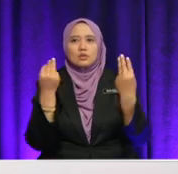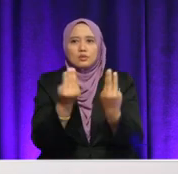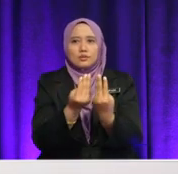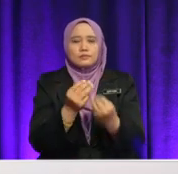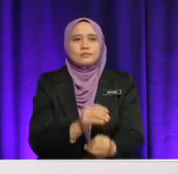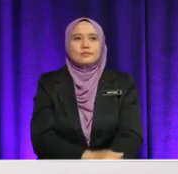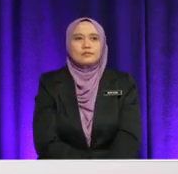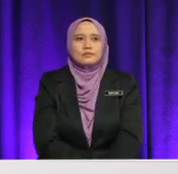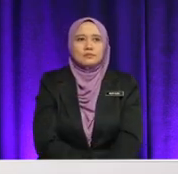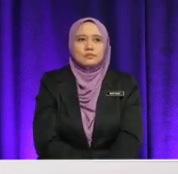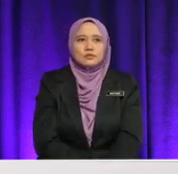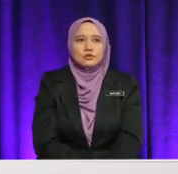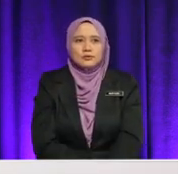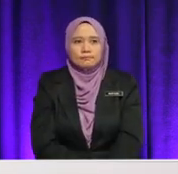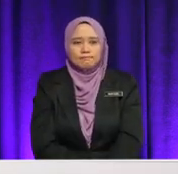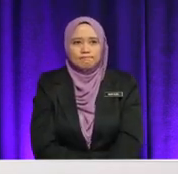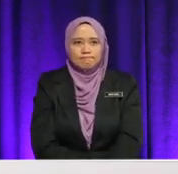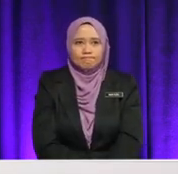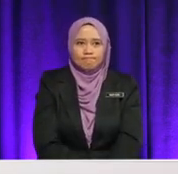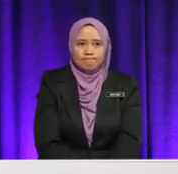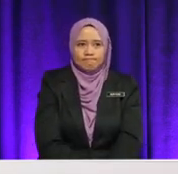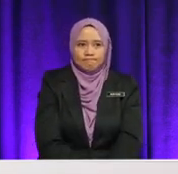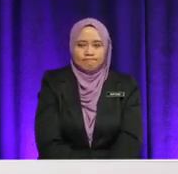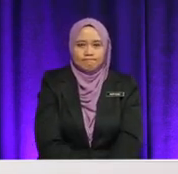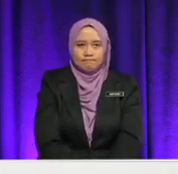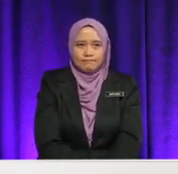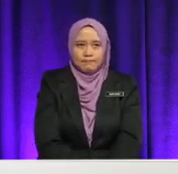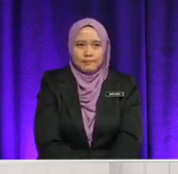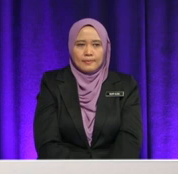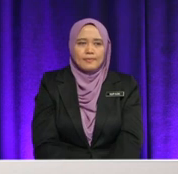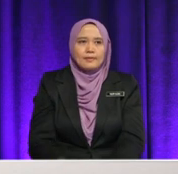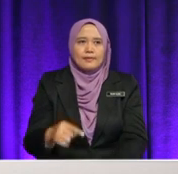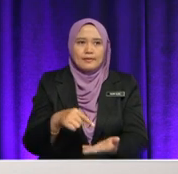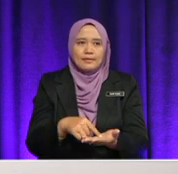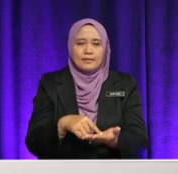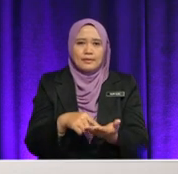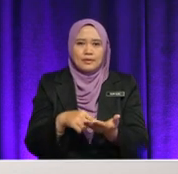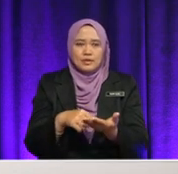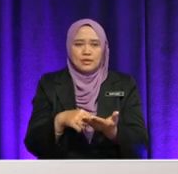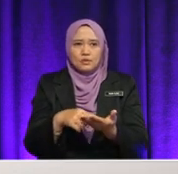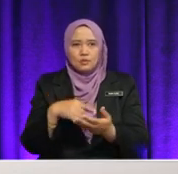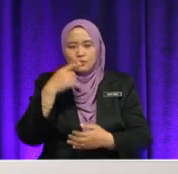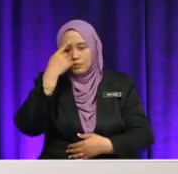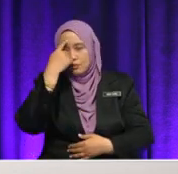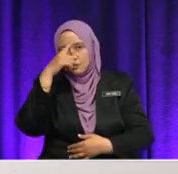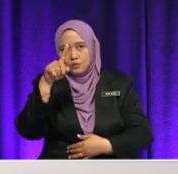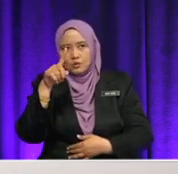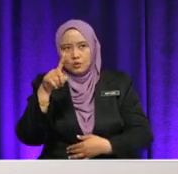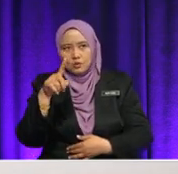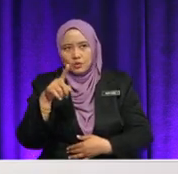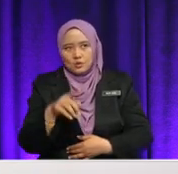800 dan jumlahnya 100 ini penghuni bagi penyario yang pertama ditunjuk